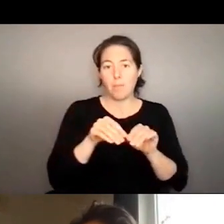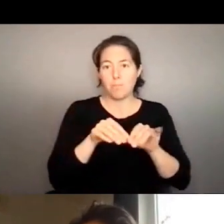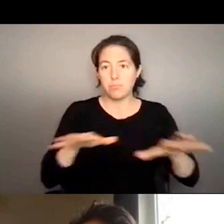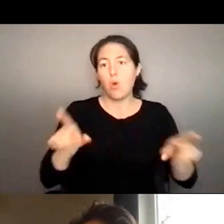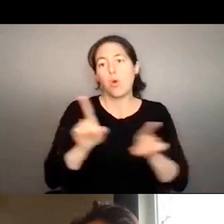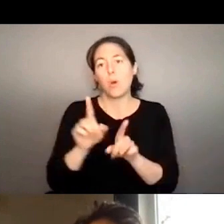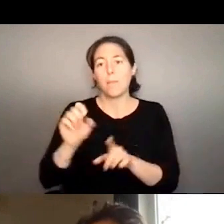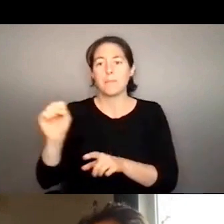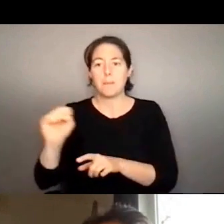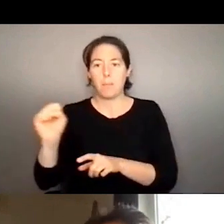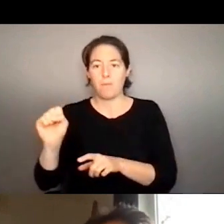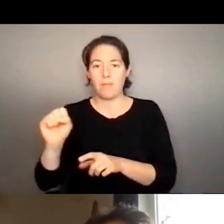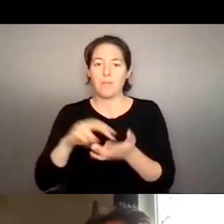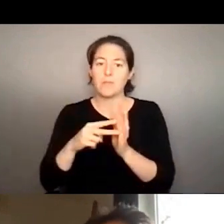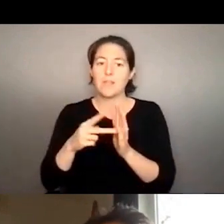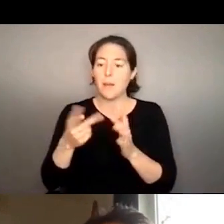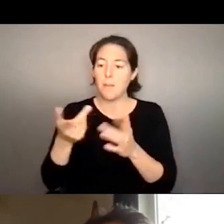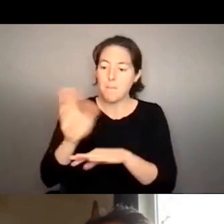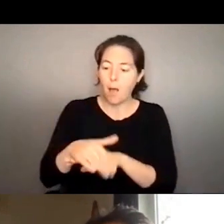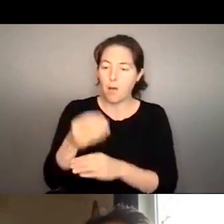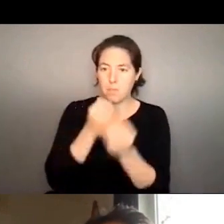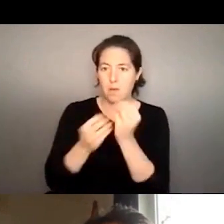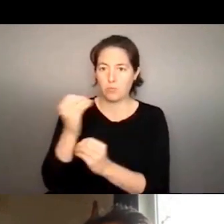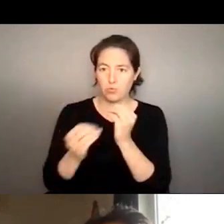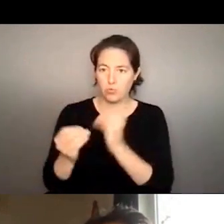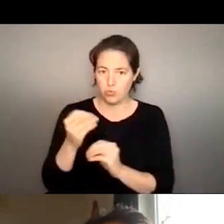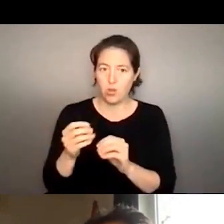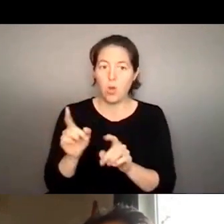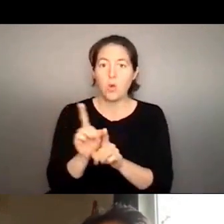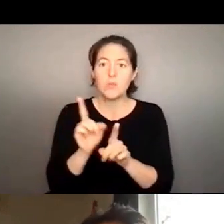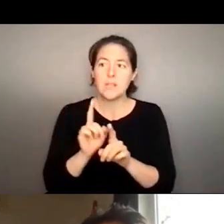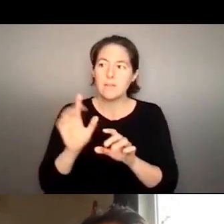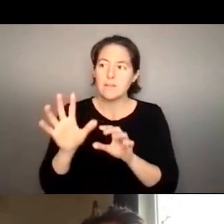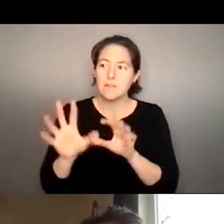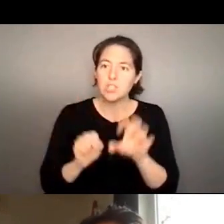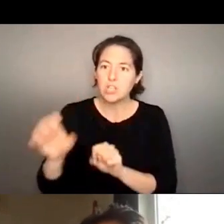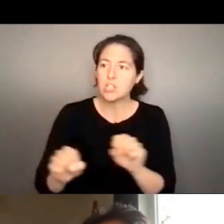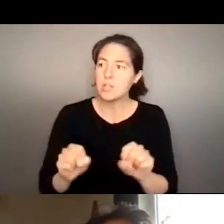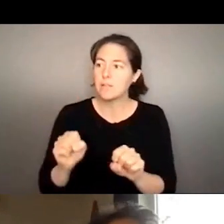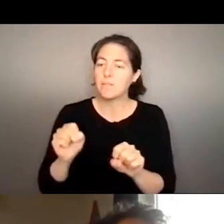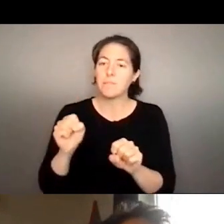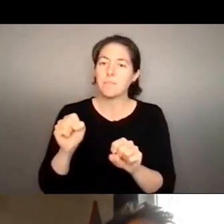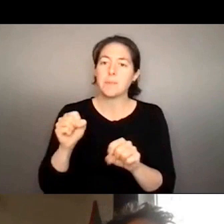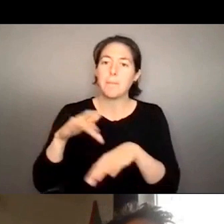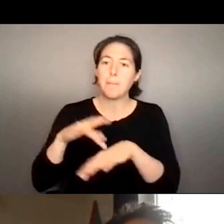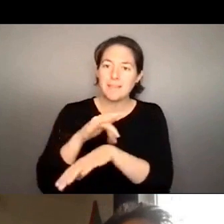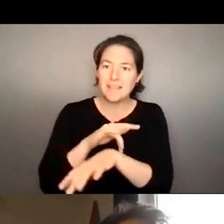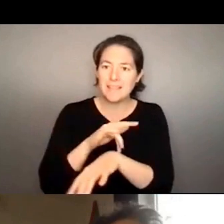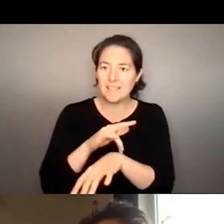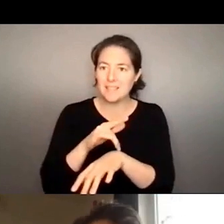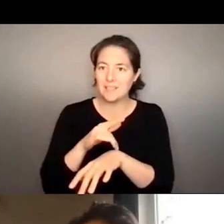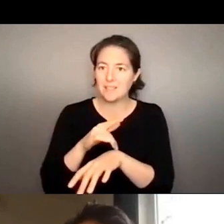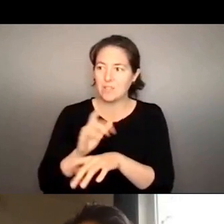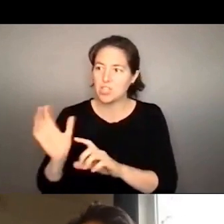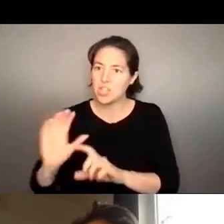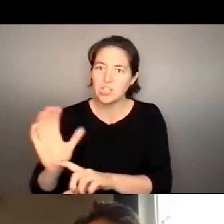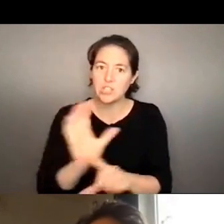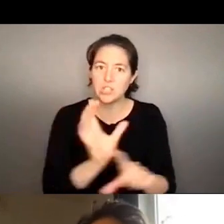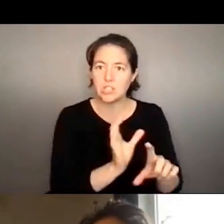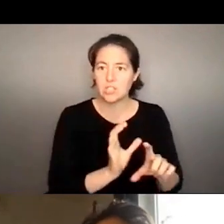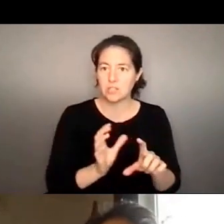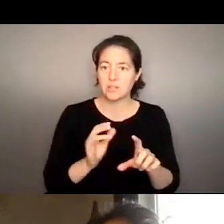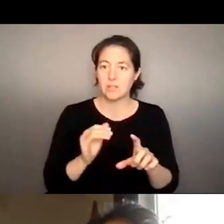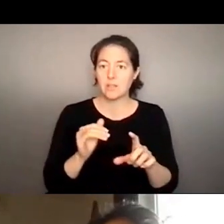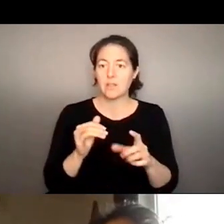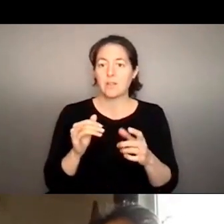la matière inerte, mais ils vont aller à la chasse aux bactéries. Puis tant qu'ils ne sont pas dans une guerre ouverte avec les bactéries,